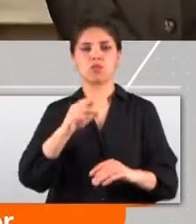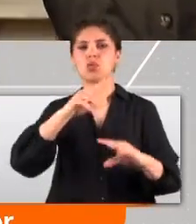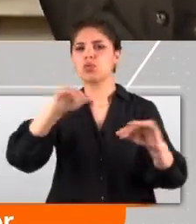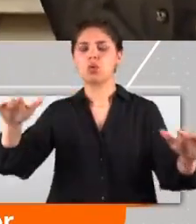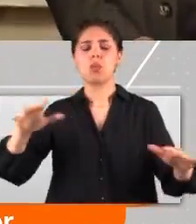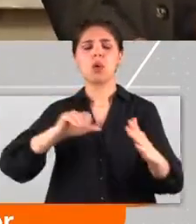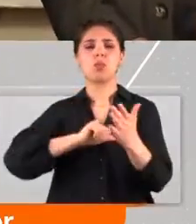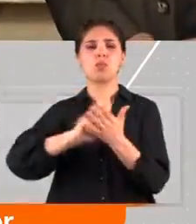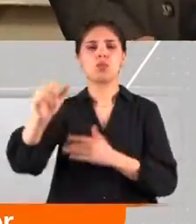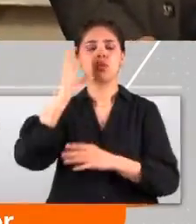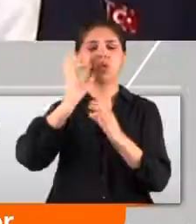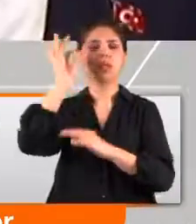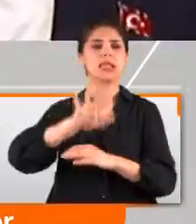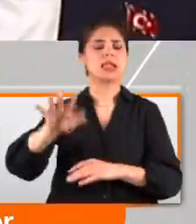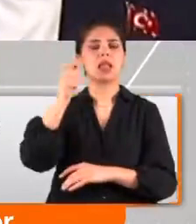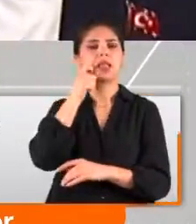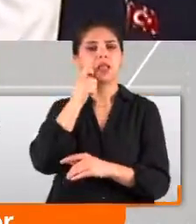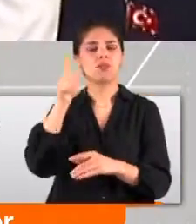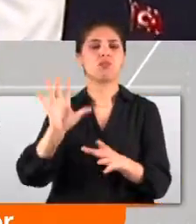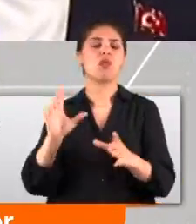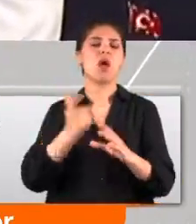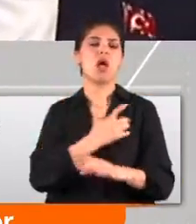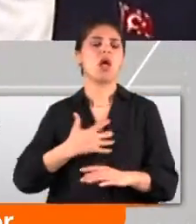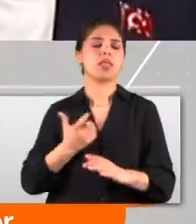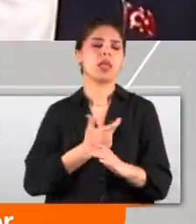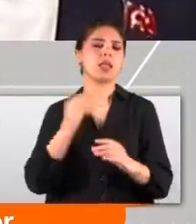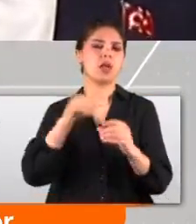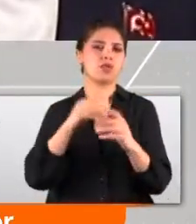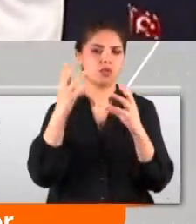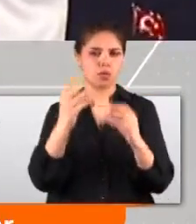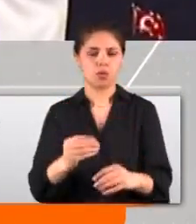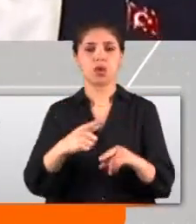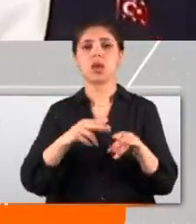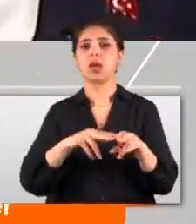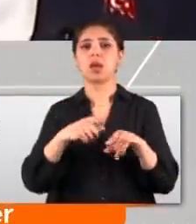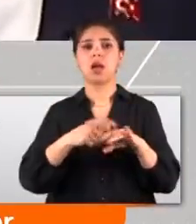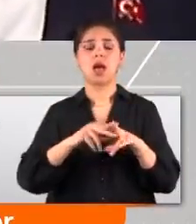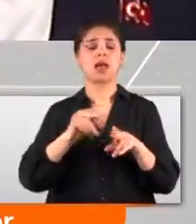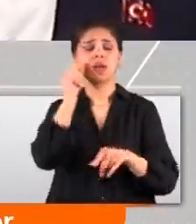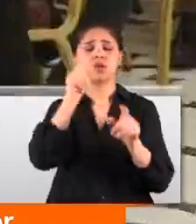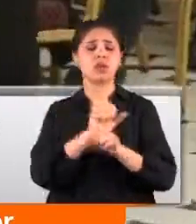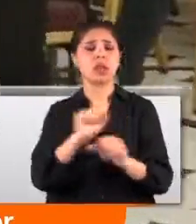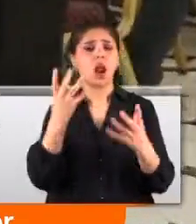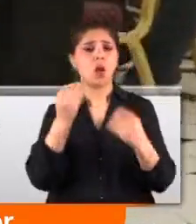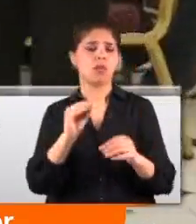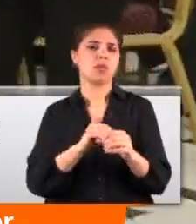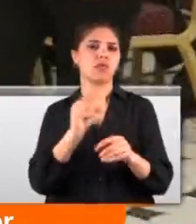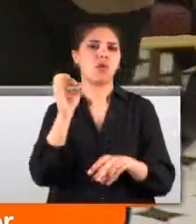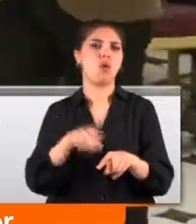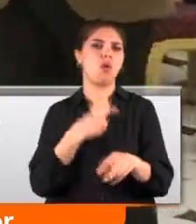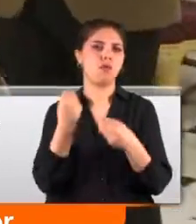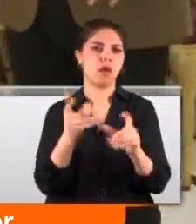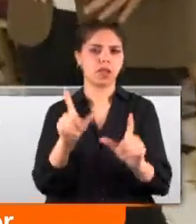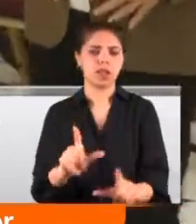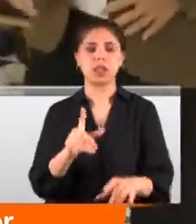bütün inançları bu anayasada olacak. KHK mağdurlarının mağduriyetinin giderilmesini istiyorsanız oy vereceksiniz. Onlar da var. HDP